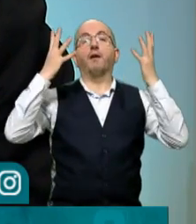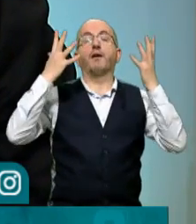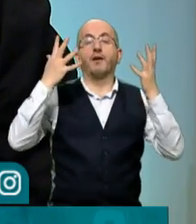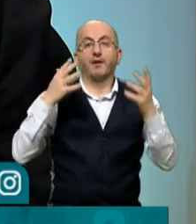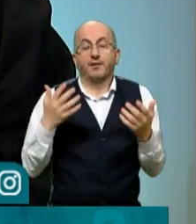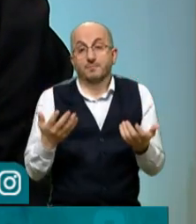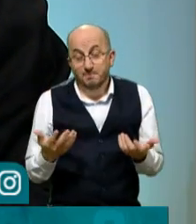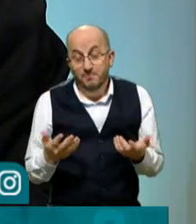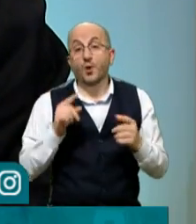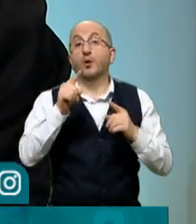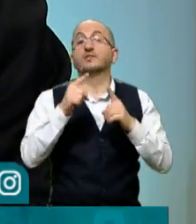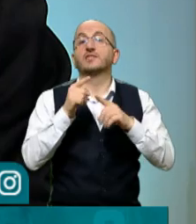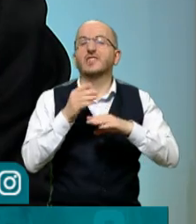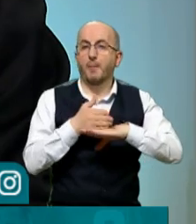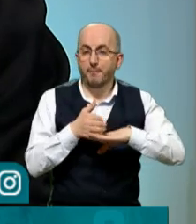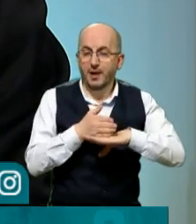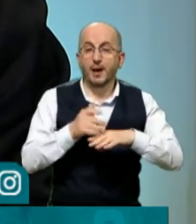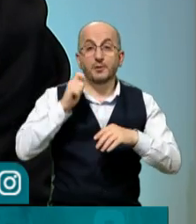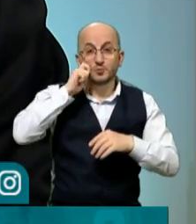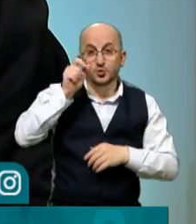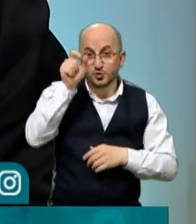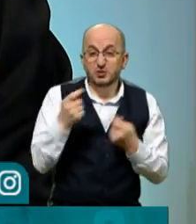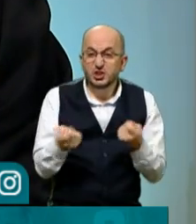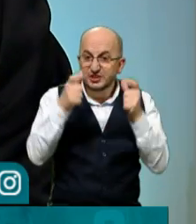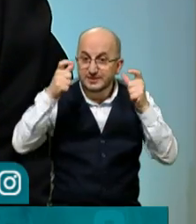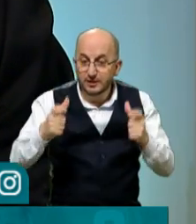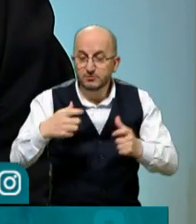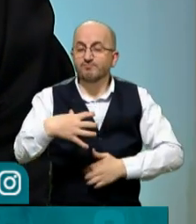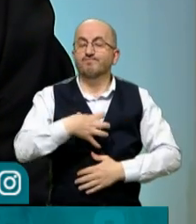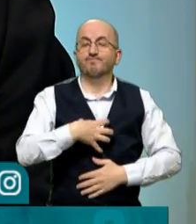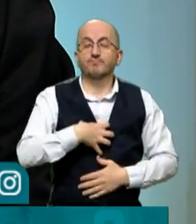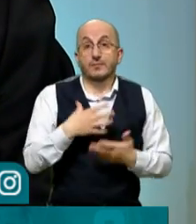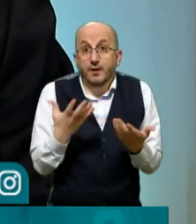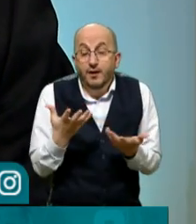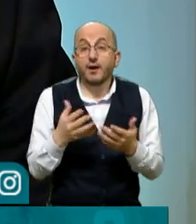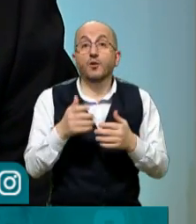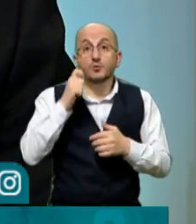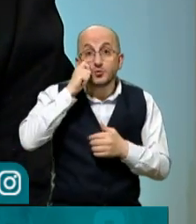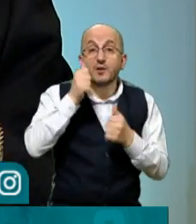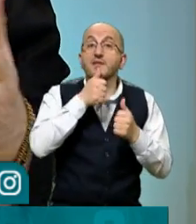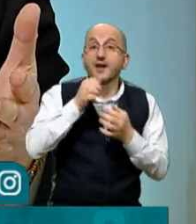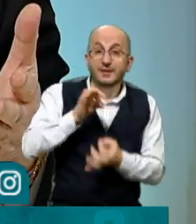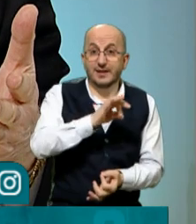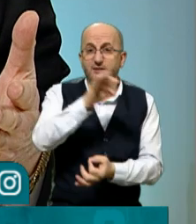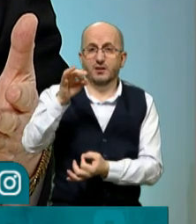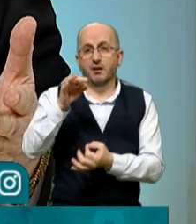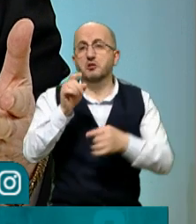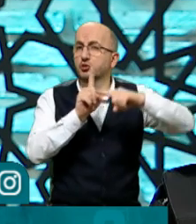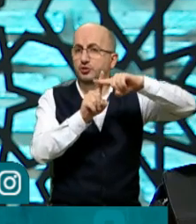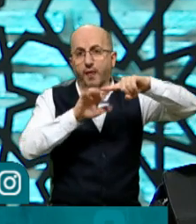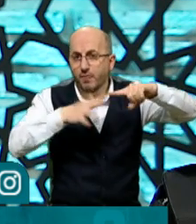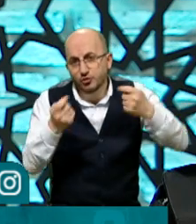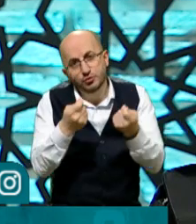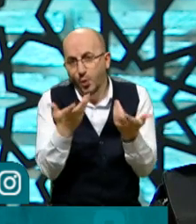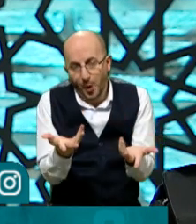kalırsınız. O nedenle bir Müslüman iş yerinde, iş yerinin sahibi ise oradaki Müslüman erkeklere gayrimüslim de çalıştırabilir